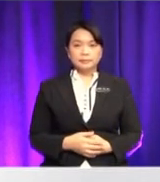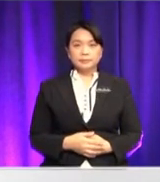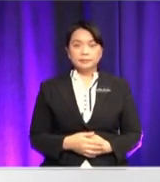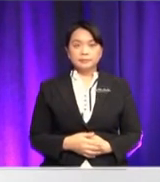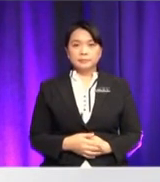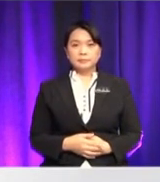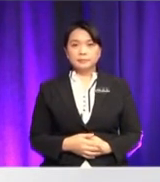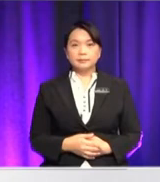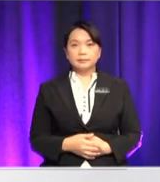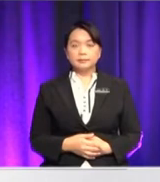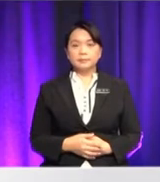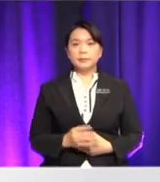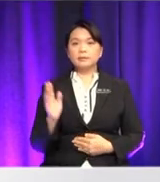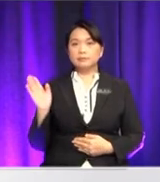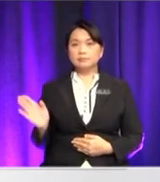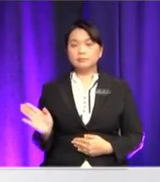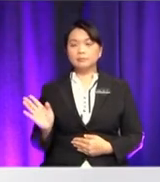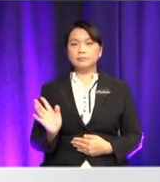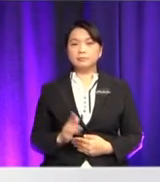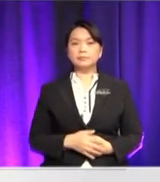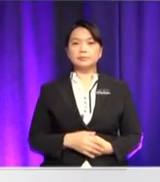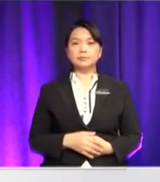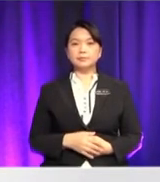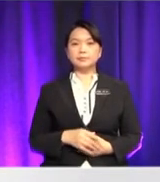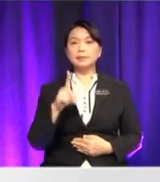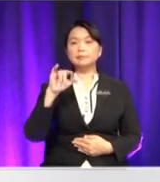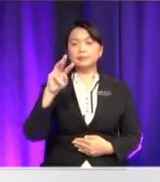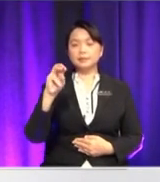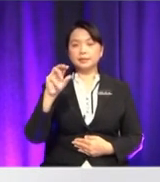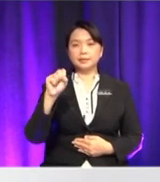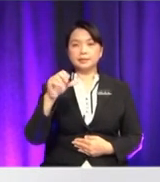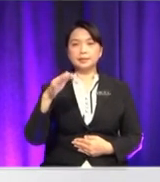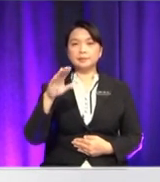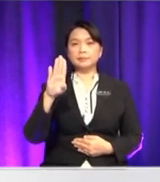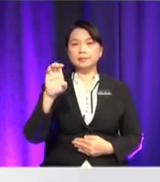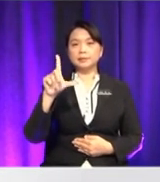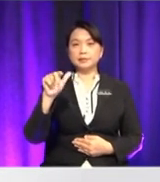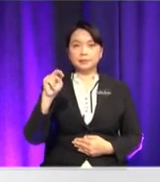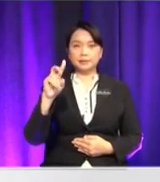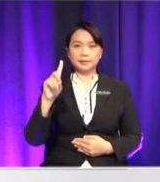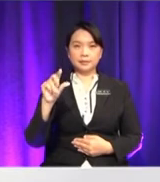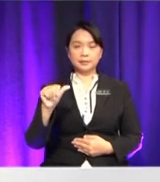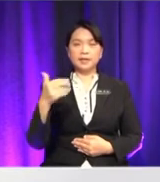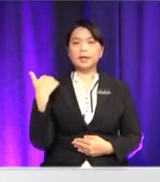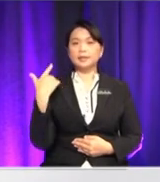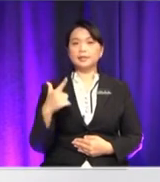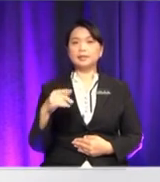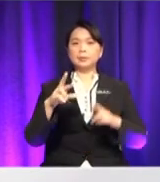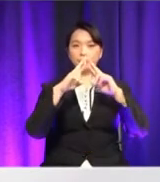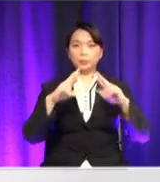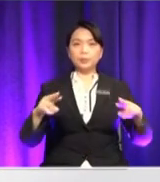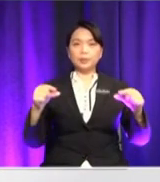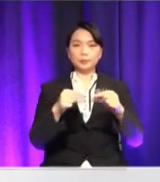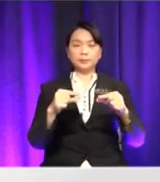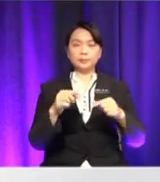ngomong 59 deh Dimas Belanda memang tepat sekali inilah Bumbung A3 bunga agar